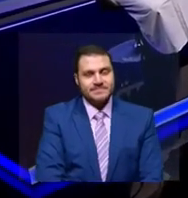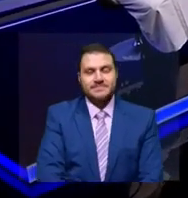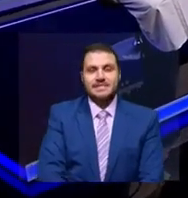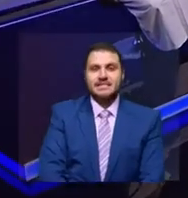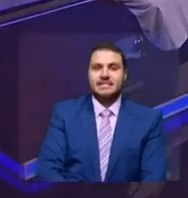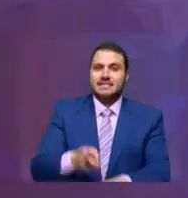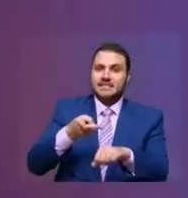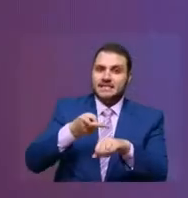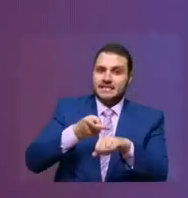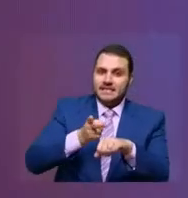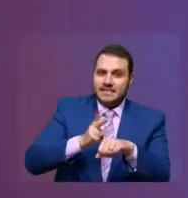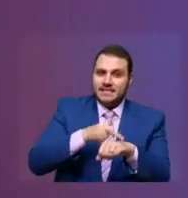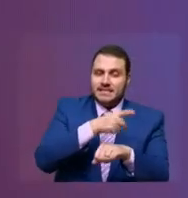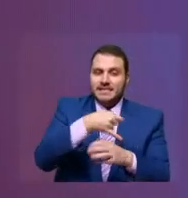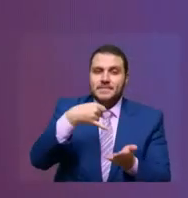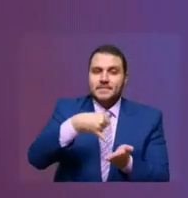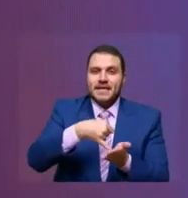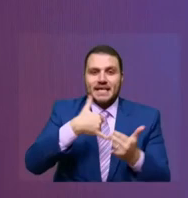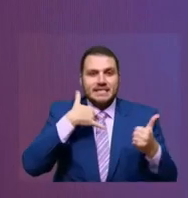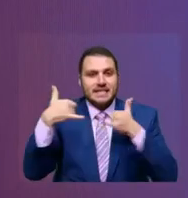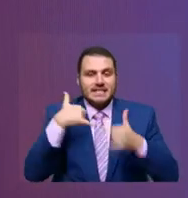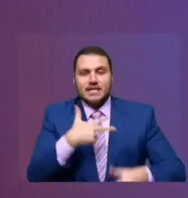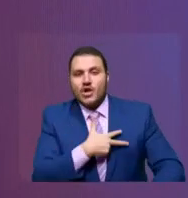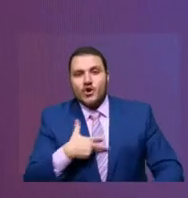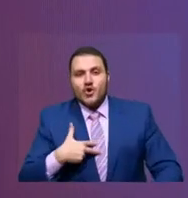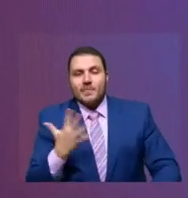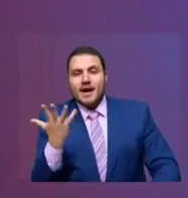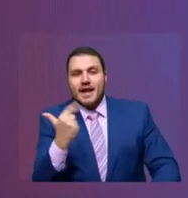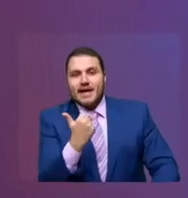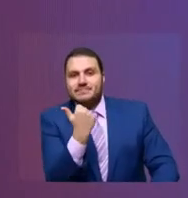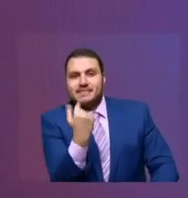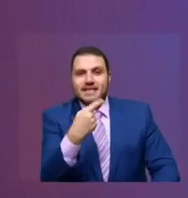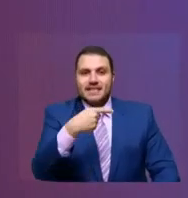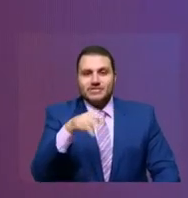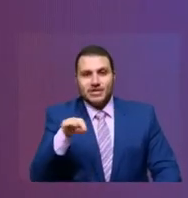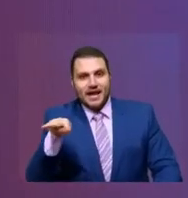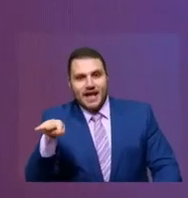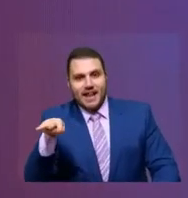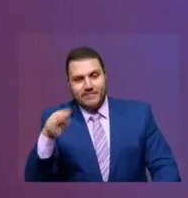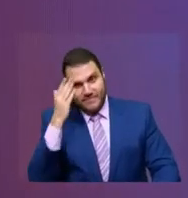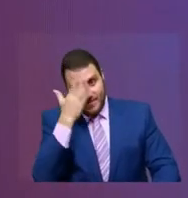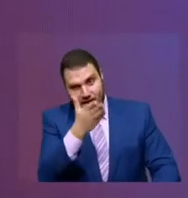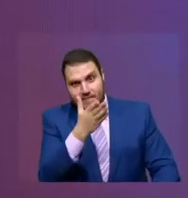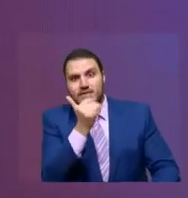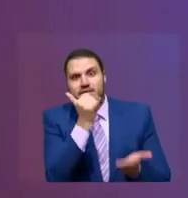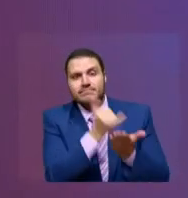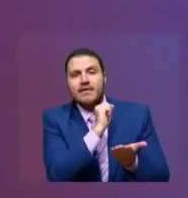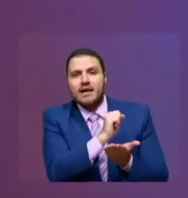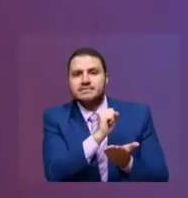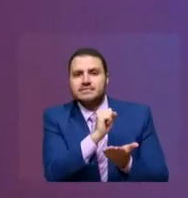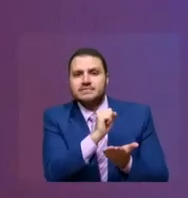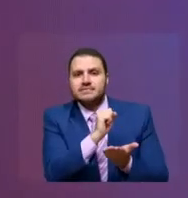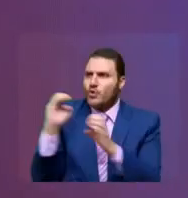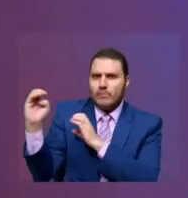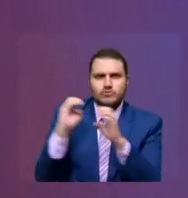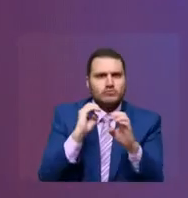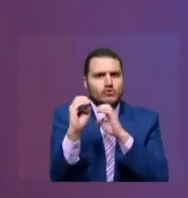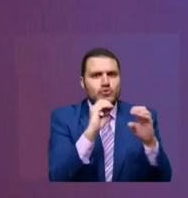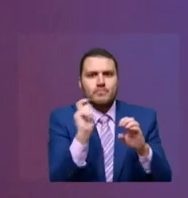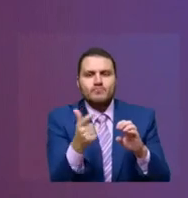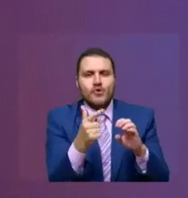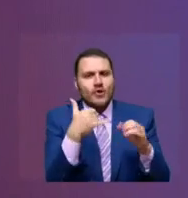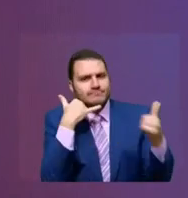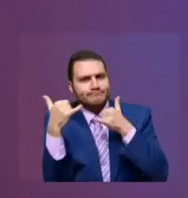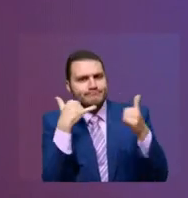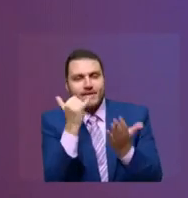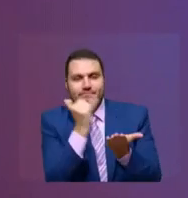إذن مركز الاتصال الحكومي رقم 16000 أحد الجهات المخولة بالرد السريع على استفساراتكم في العديد